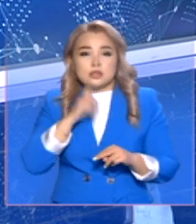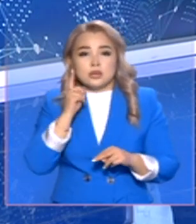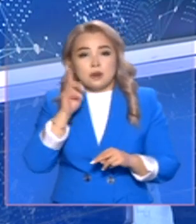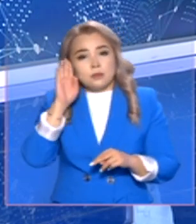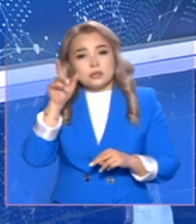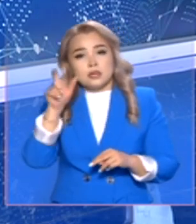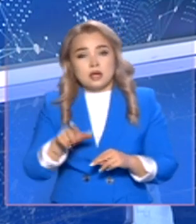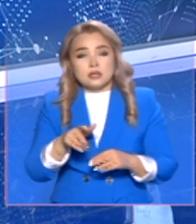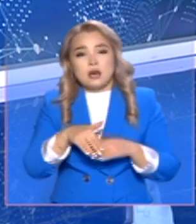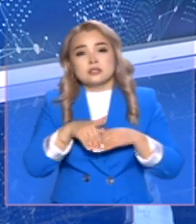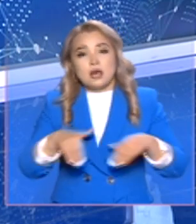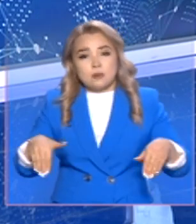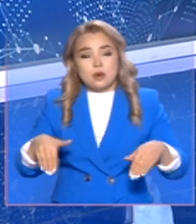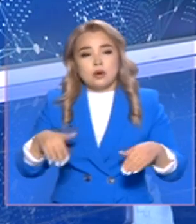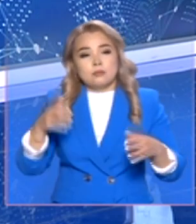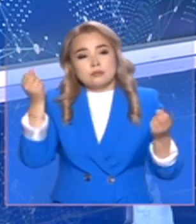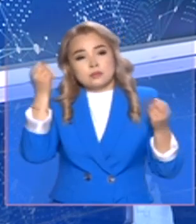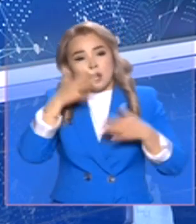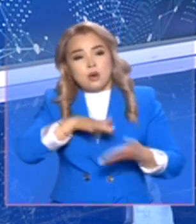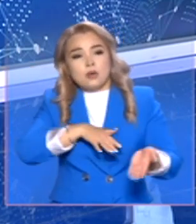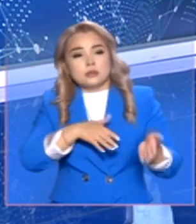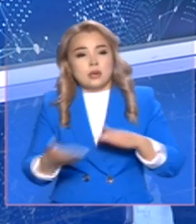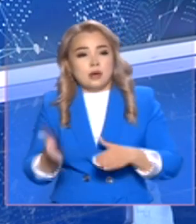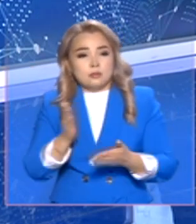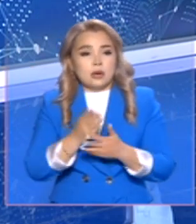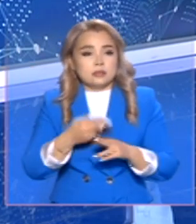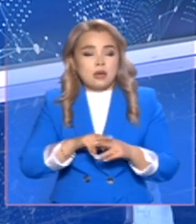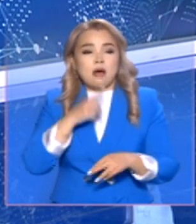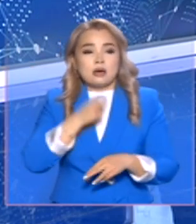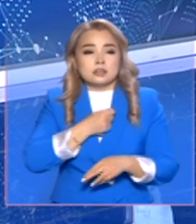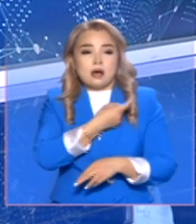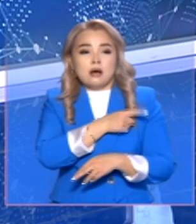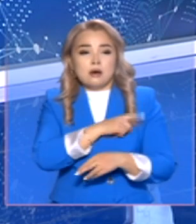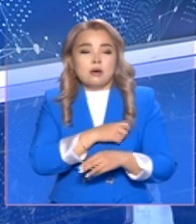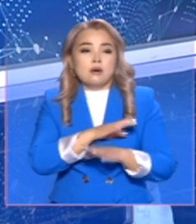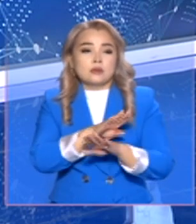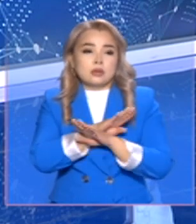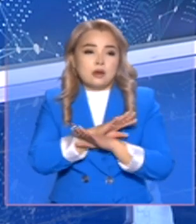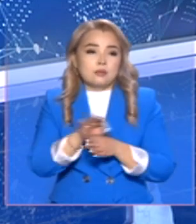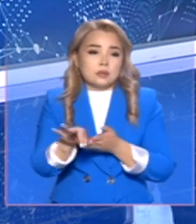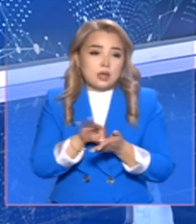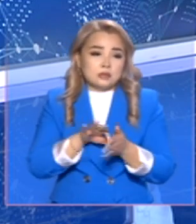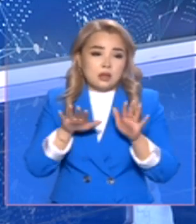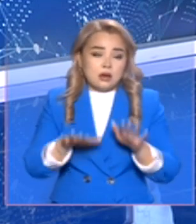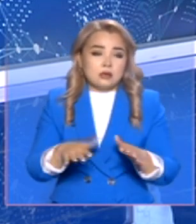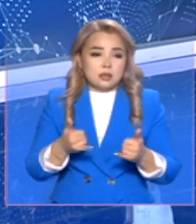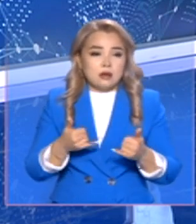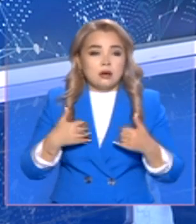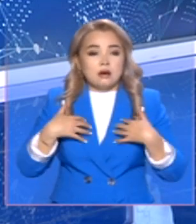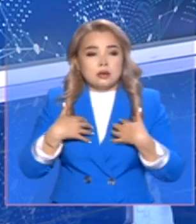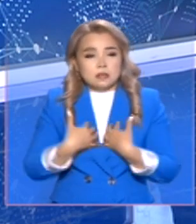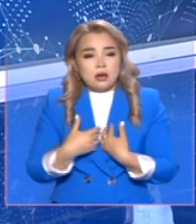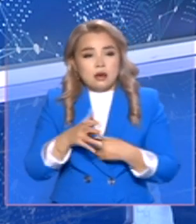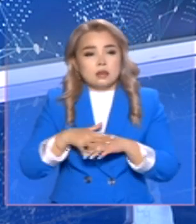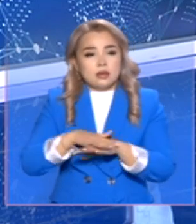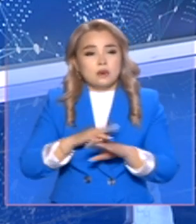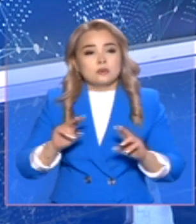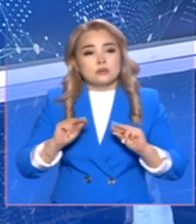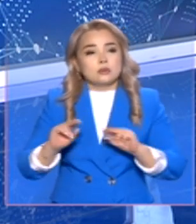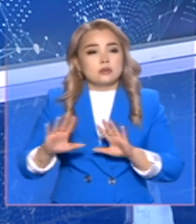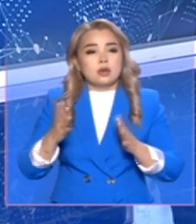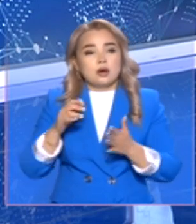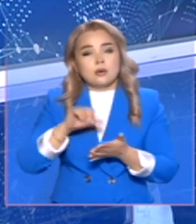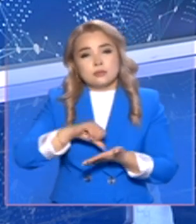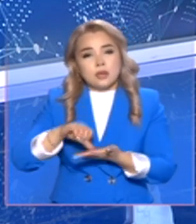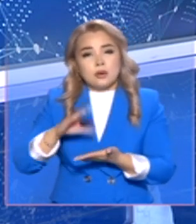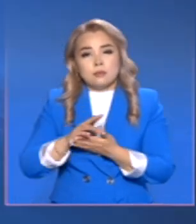жігіт сап түзеп тұрған кезде есінен танып қалған. Кейін әскери госпитальде көз жұмған. Халық қабырғасын қайыстырған бұл оқиғаға қатысты